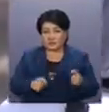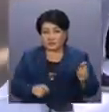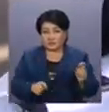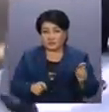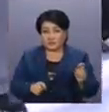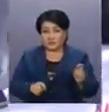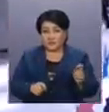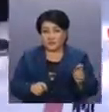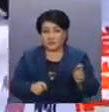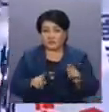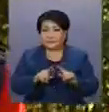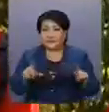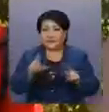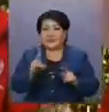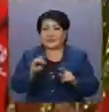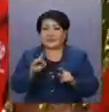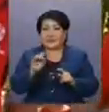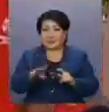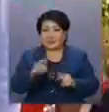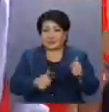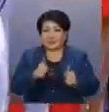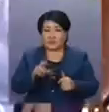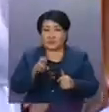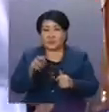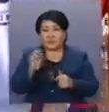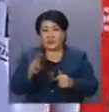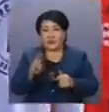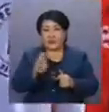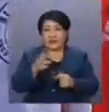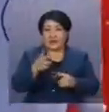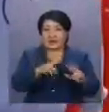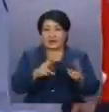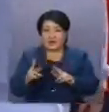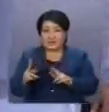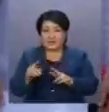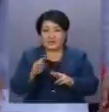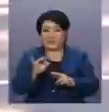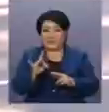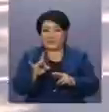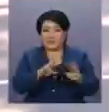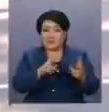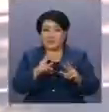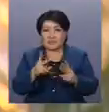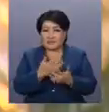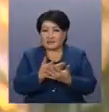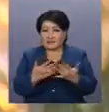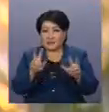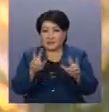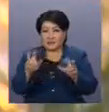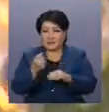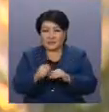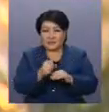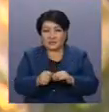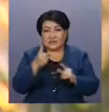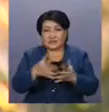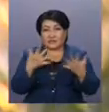Экстрим толқын атты жарыста попинг, хип-хоп, брейк-дэнс және вакинг би түрлерінен де мықтылар анықталды. Бұдан бөлек